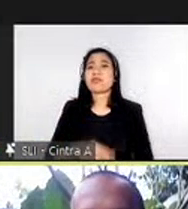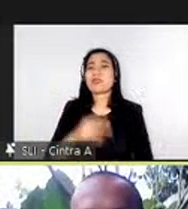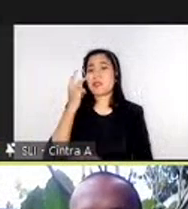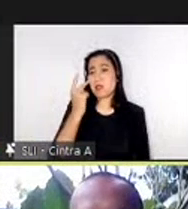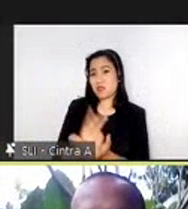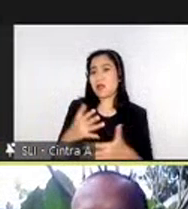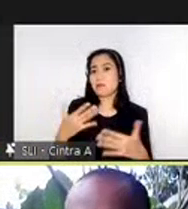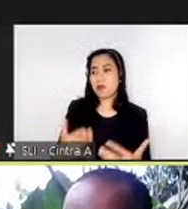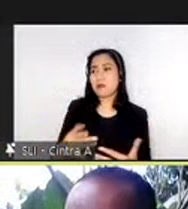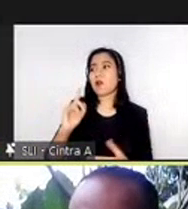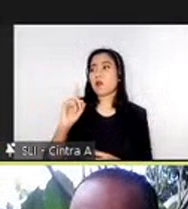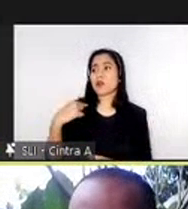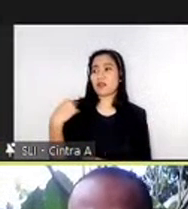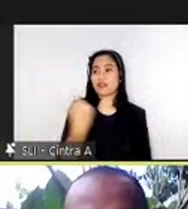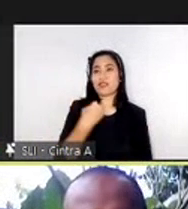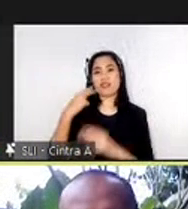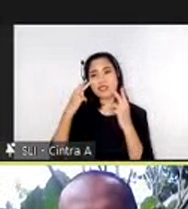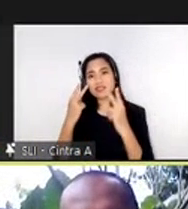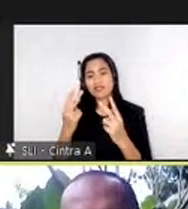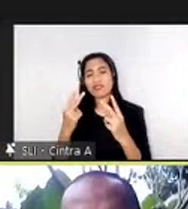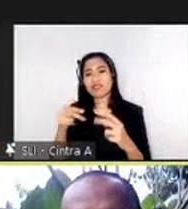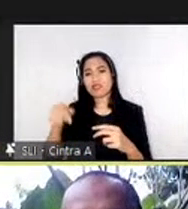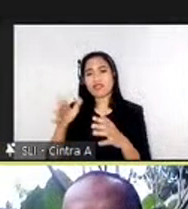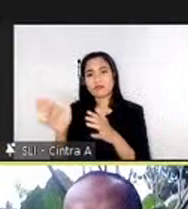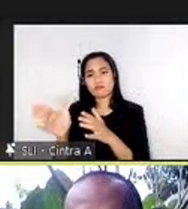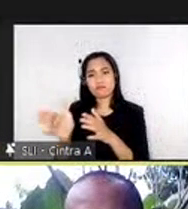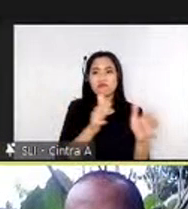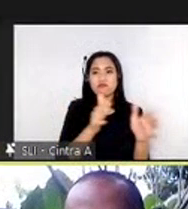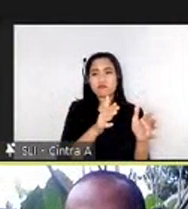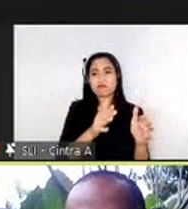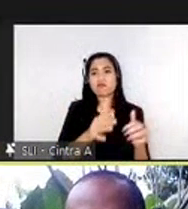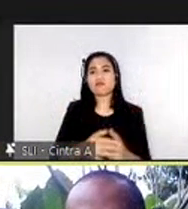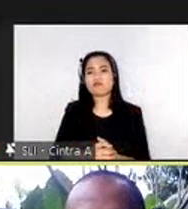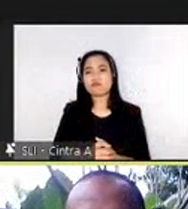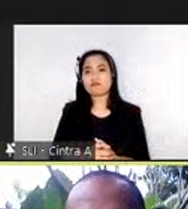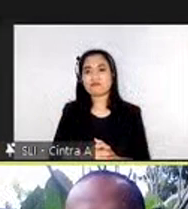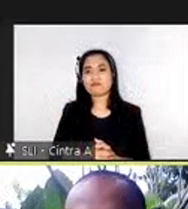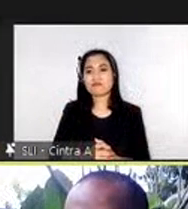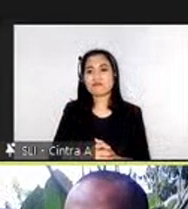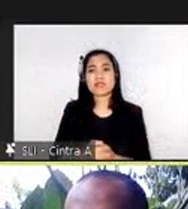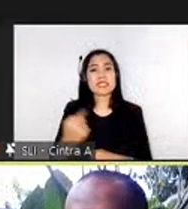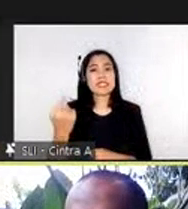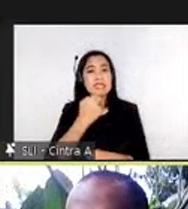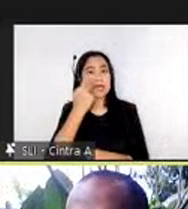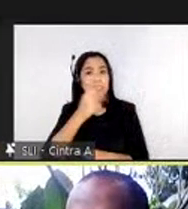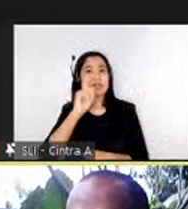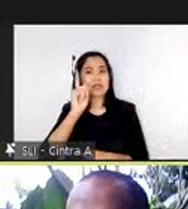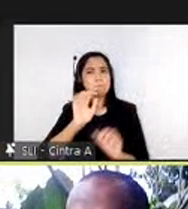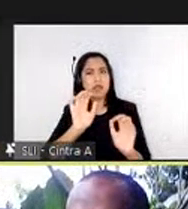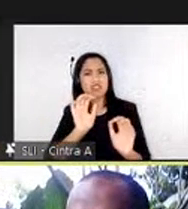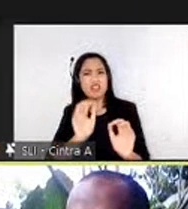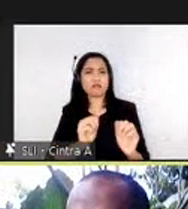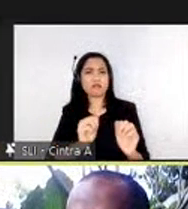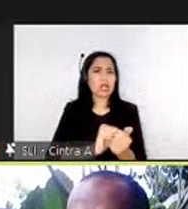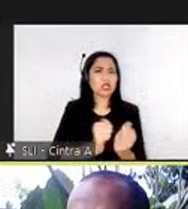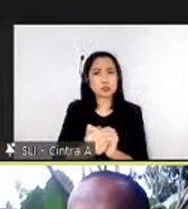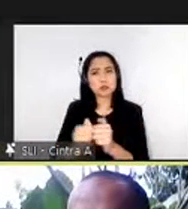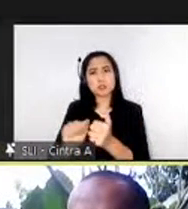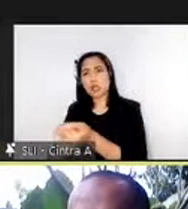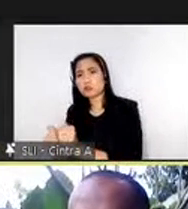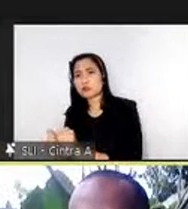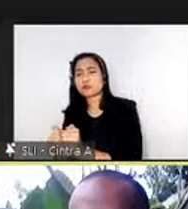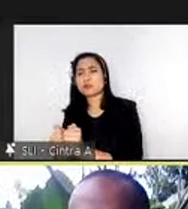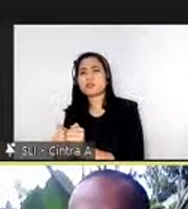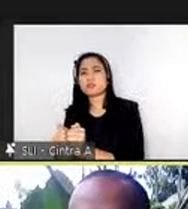kalau kita lihat di slide berikutnya itu kami kan banyak kasus terjadi bahwa